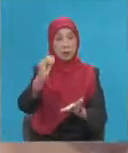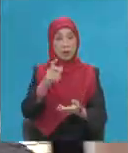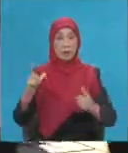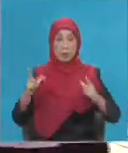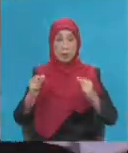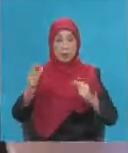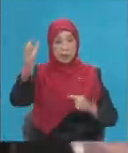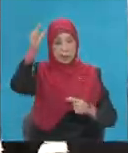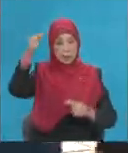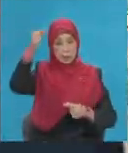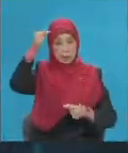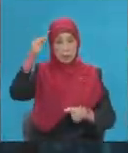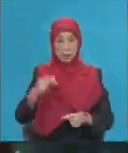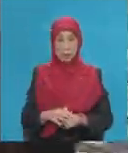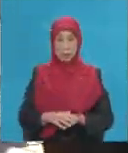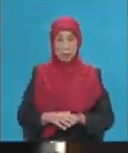swasta.